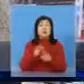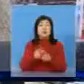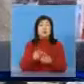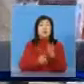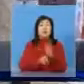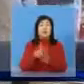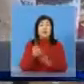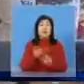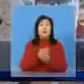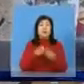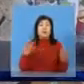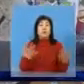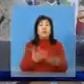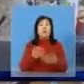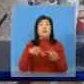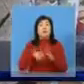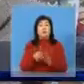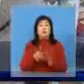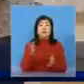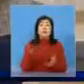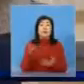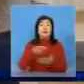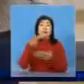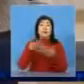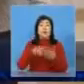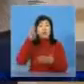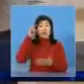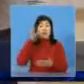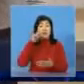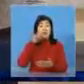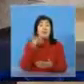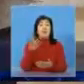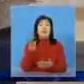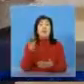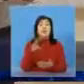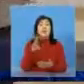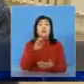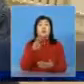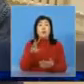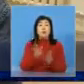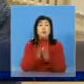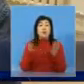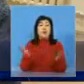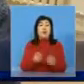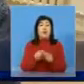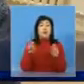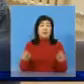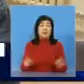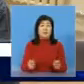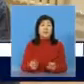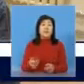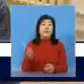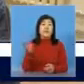Биыл мерейтойға орай балалар әлемді бейнелейді Қазақстан 2 томдығы жарыққа шықты. Байқау еркін тақырыпта жасалады,